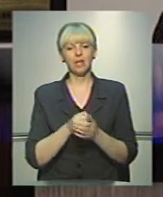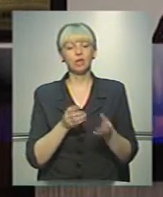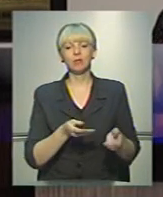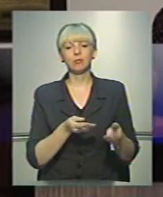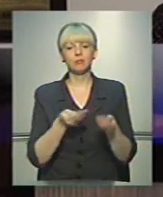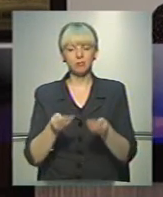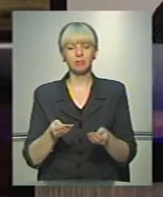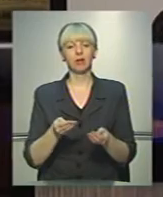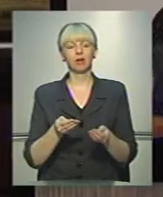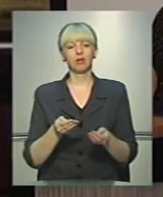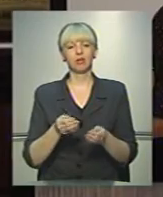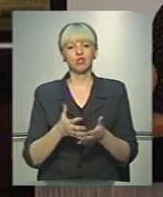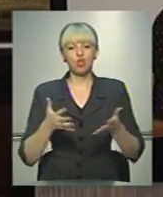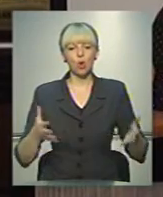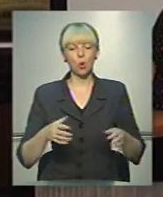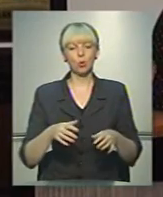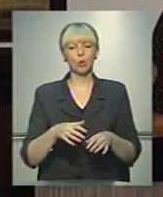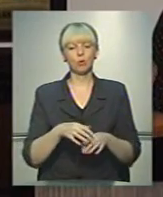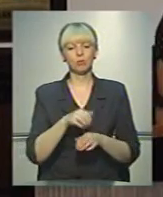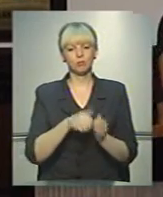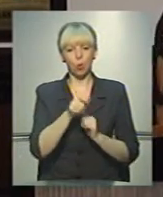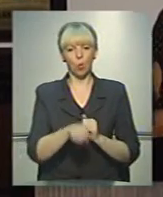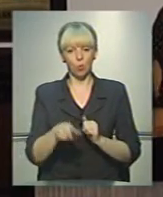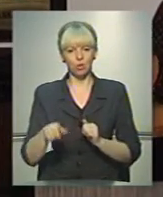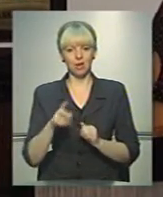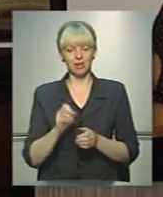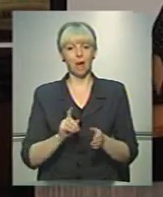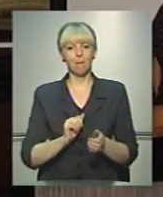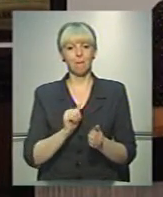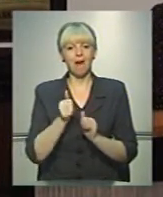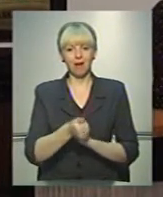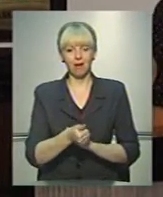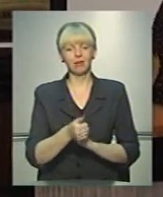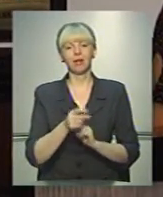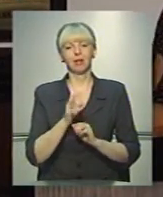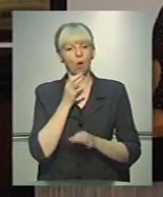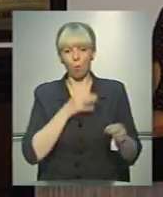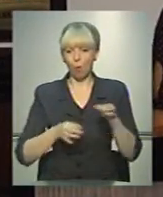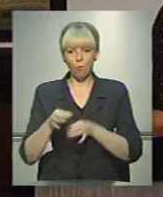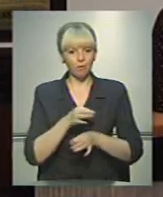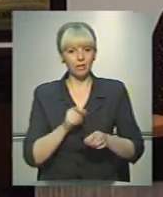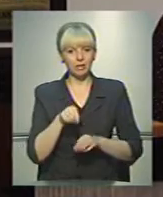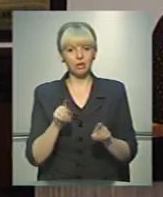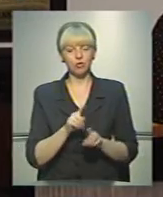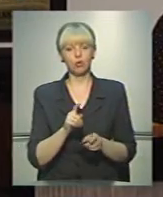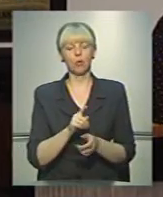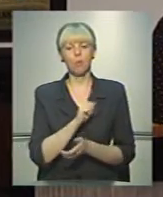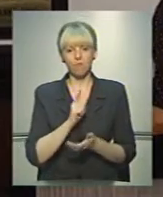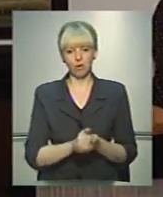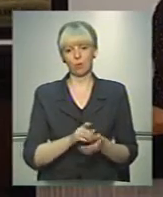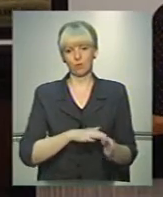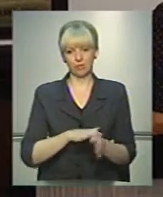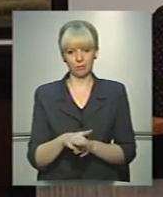не донісши до широкого загалу, до кожного українця, наперед не обговоривши те, що має